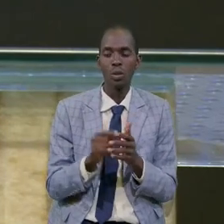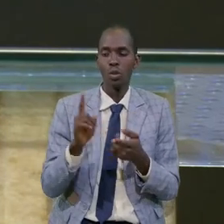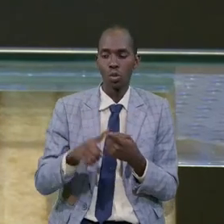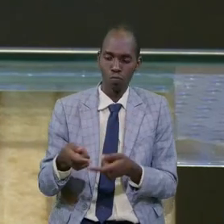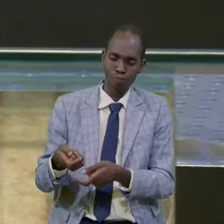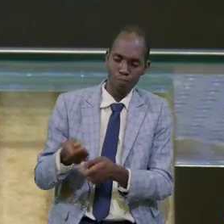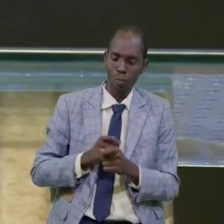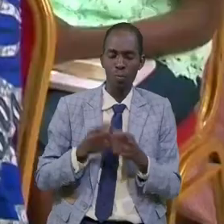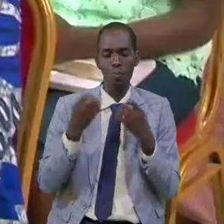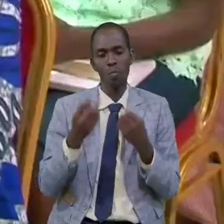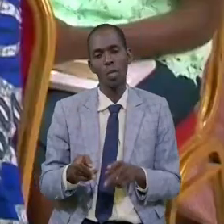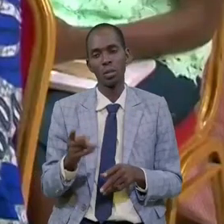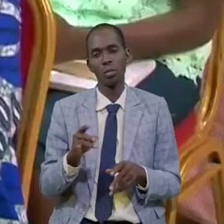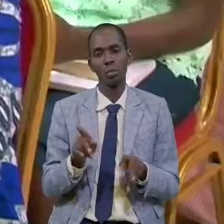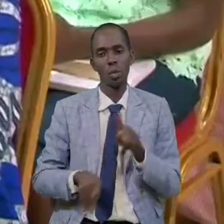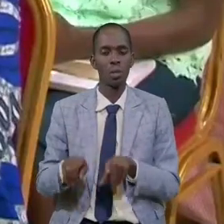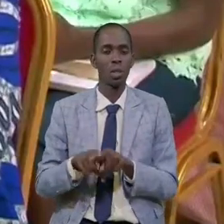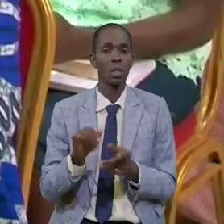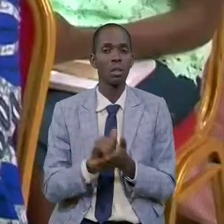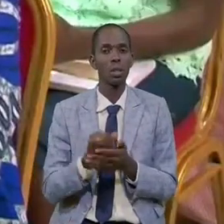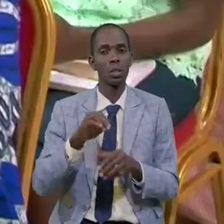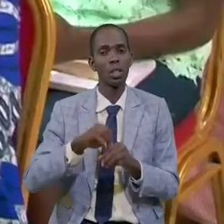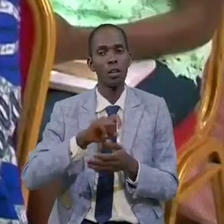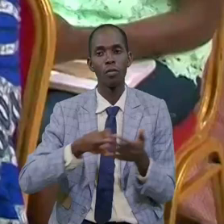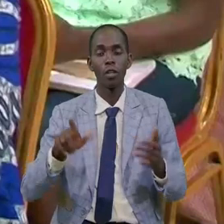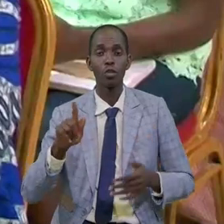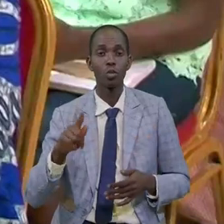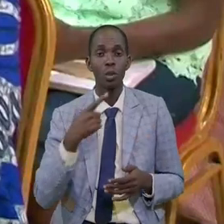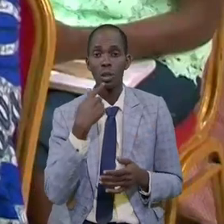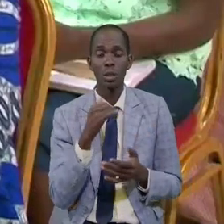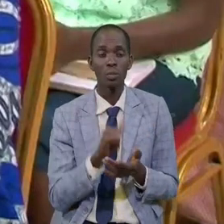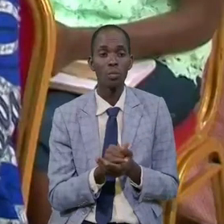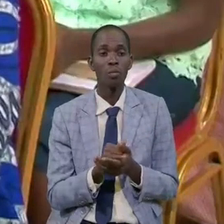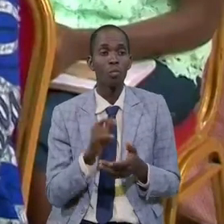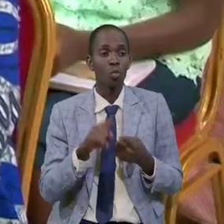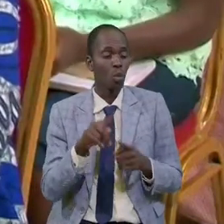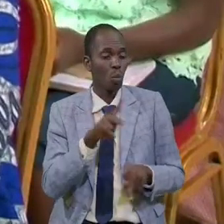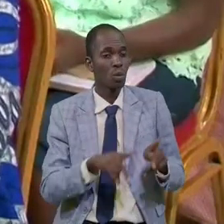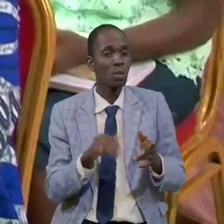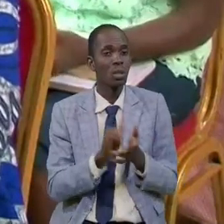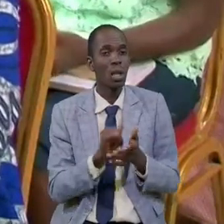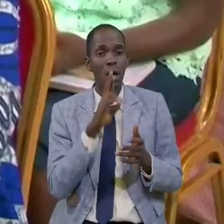loi, afin de gagner ceux qui sont sous la loi. 21. Avec ceux qui sont sans loi,